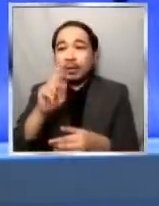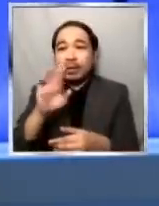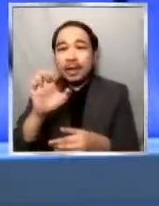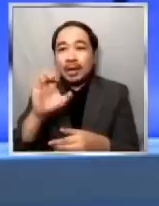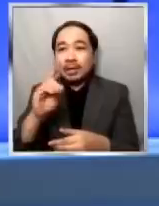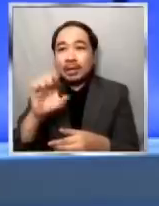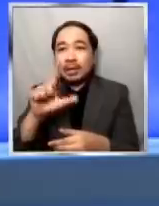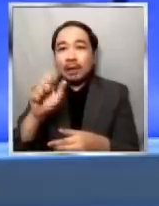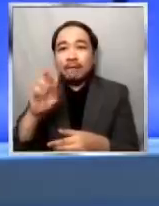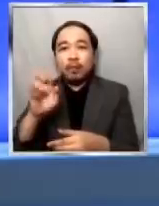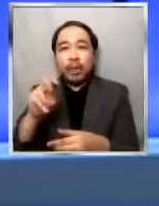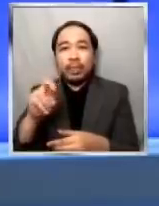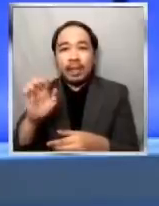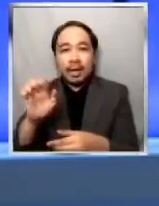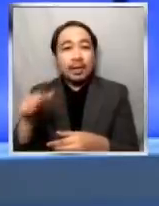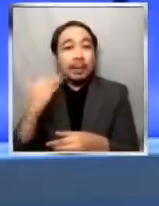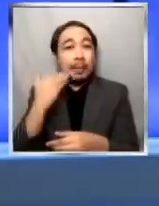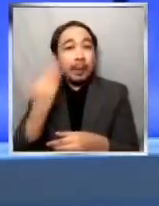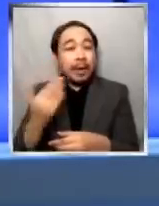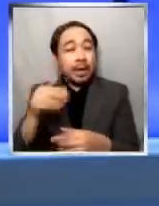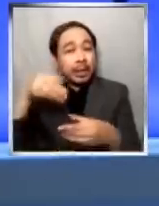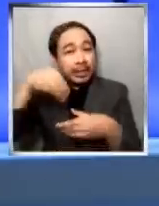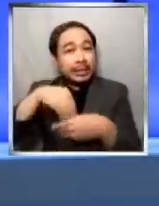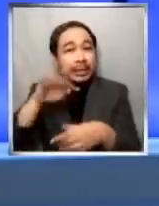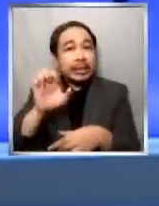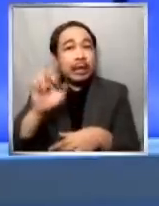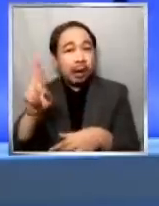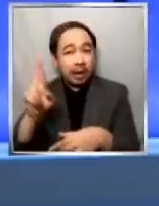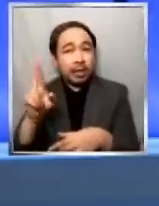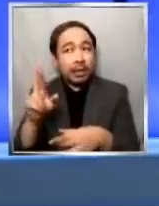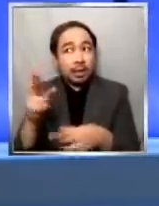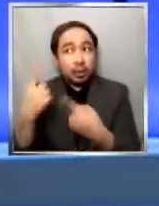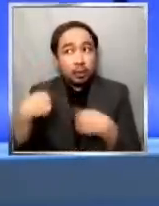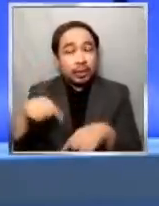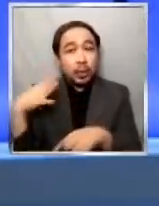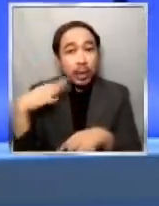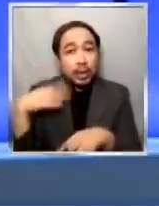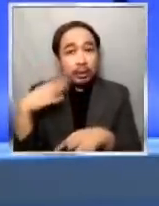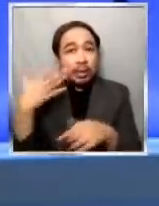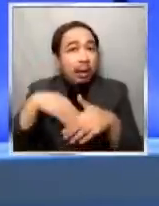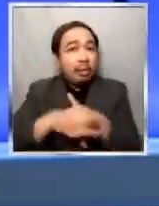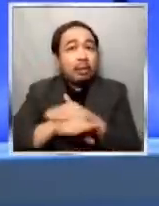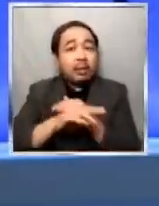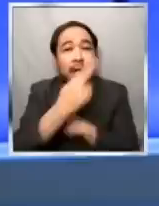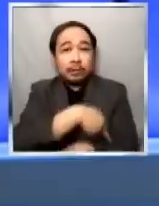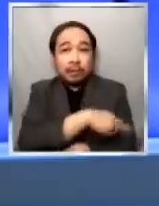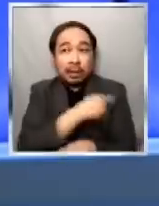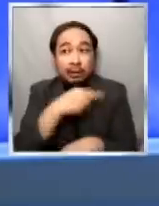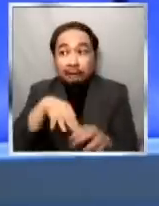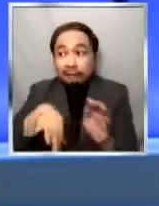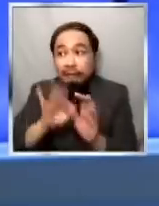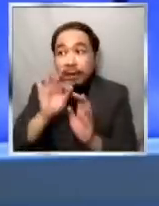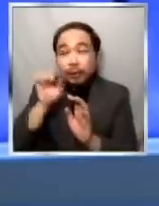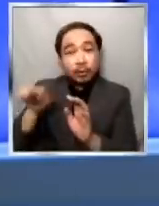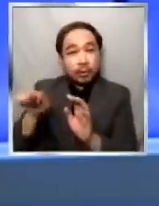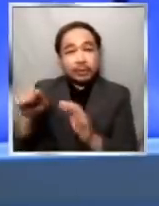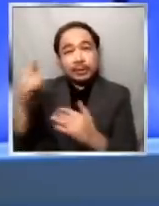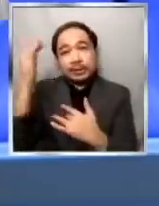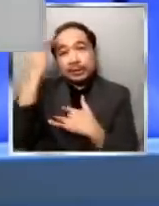ospital habang naghihintay na ma-admit matapos makumpirmang siya may COVID-19. Katutok si Lars